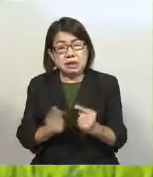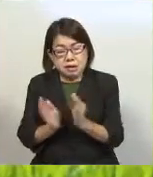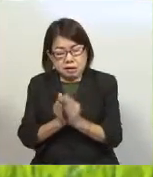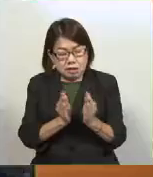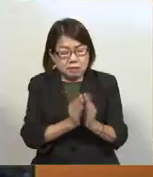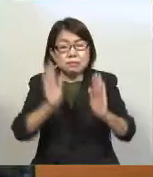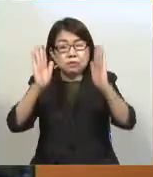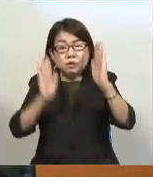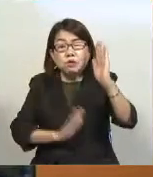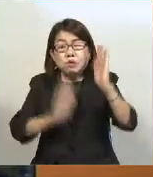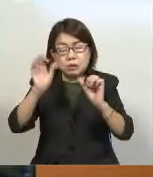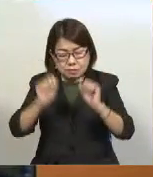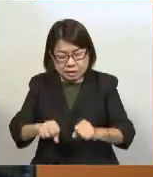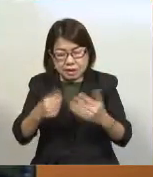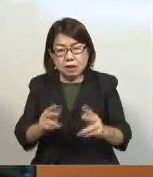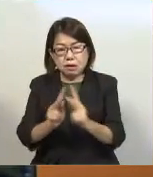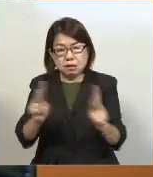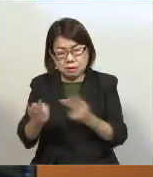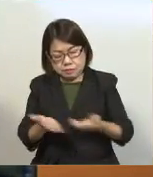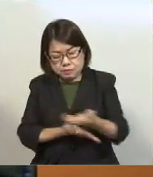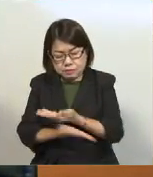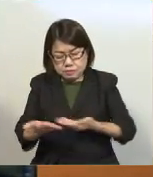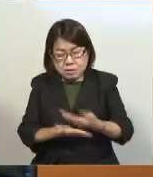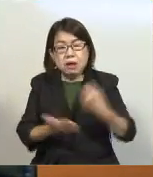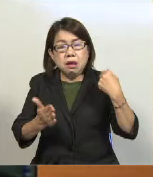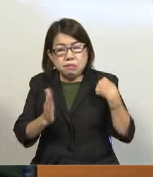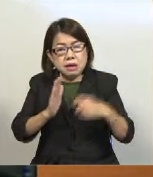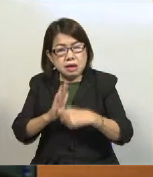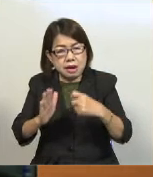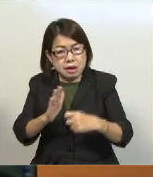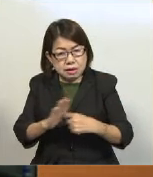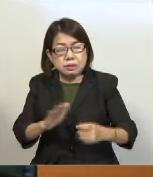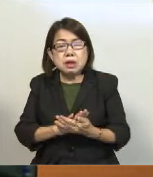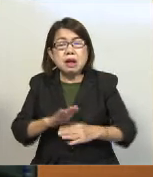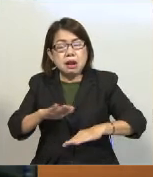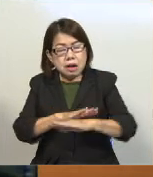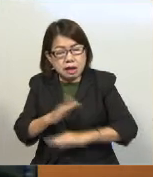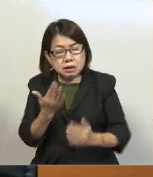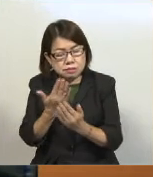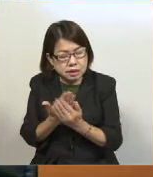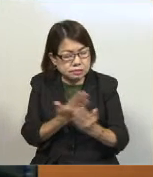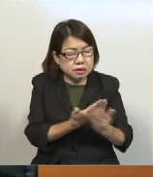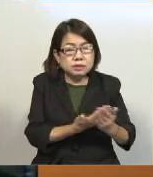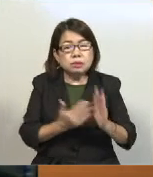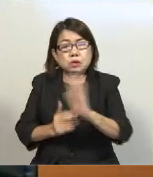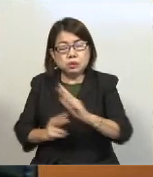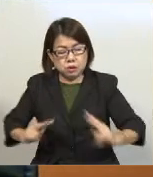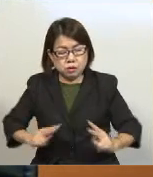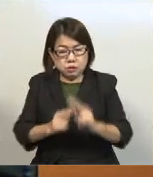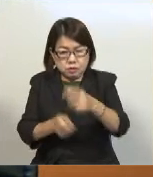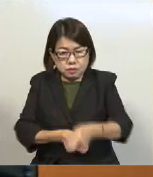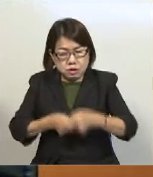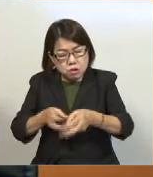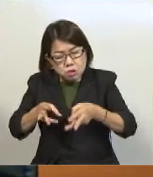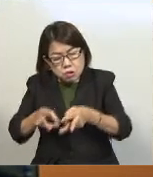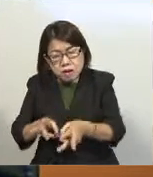ดังกล่าวทางคณะกรรมการได้มีการพิจารณาข้อมูลประกอบจากกระทรวงเกษตรและสหกรณ์เกี่ยวกับวิธีการแล้วก็สารท